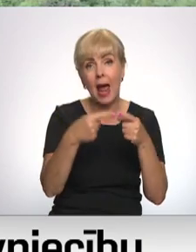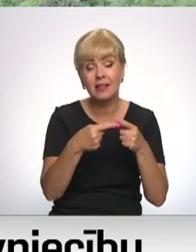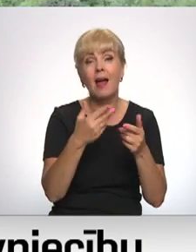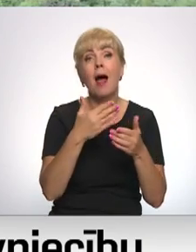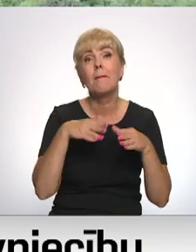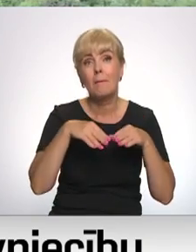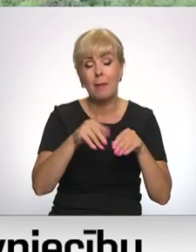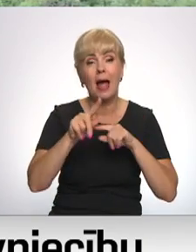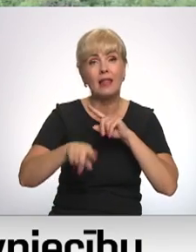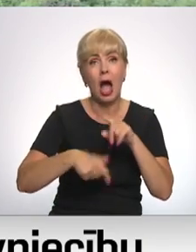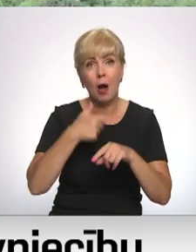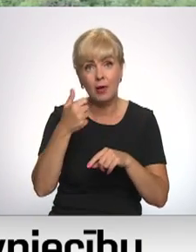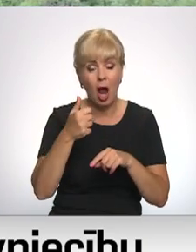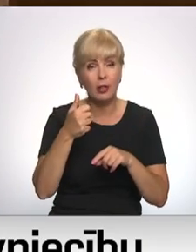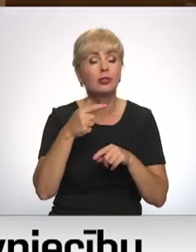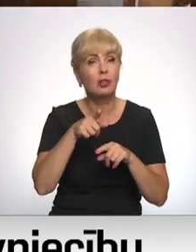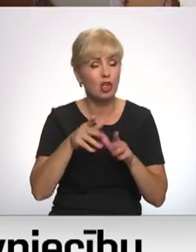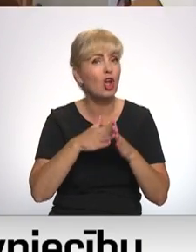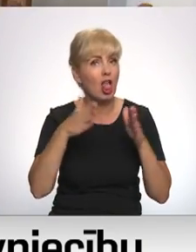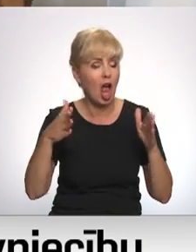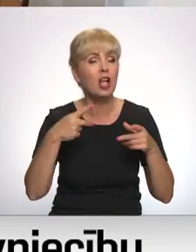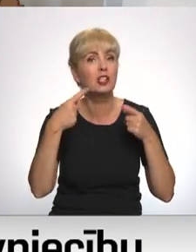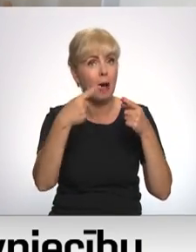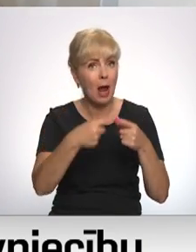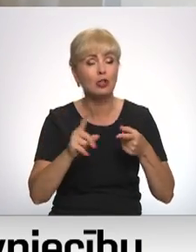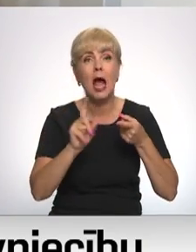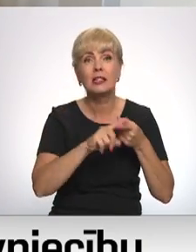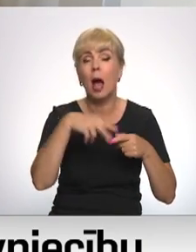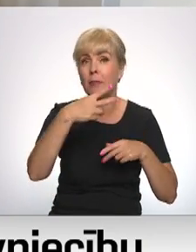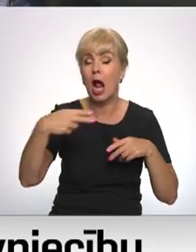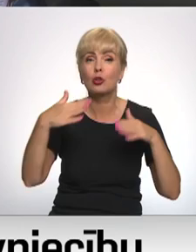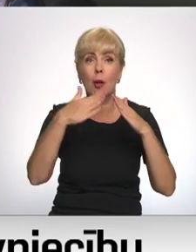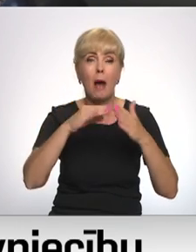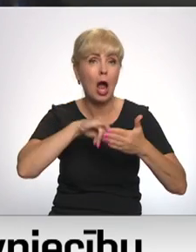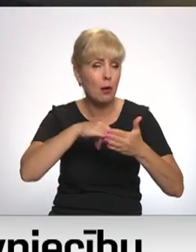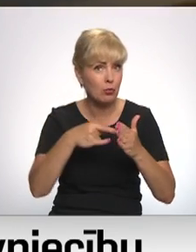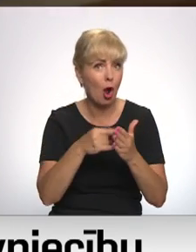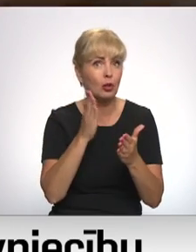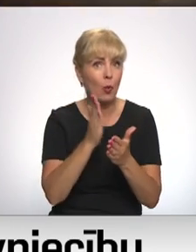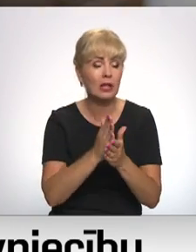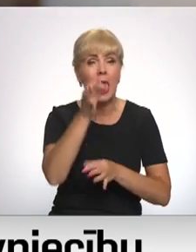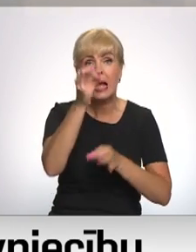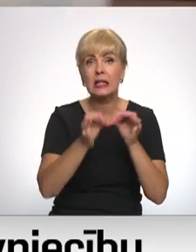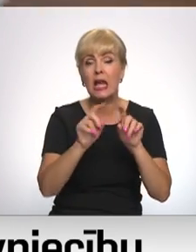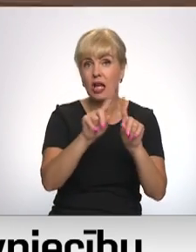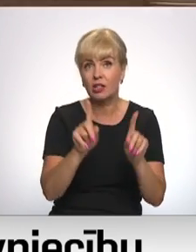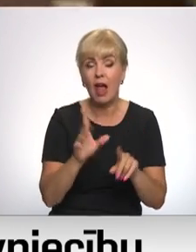pabeidzam nākamgad. Tas ir ambiciozs mērķis. Iebildīšu, ka saistībā ar rakstu mājas projektu notiek arī tiesvedība par